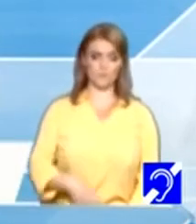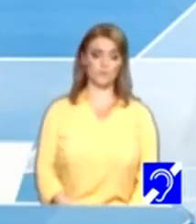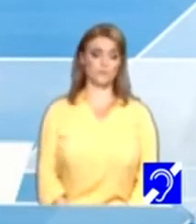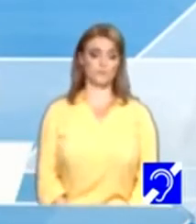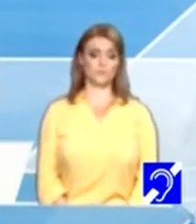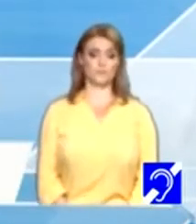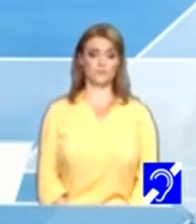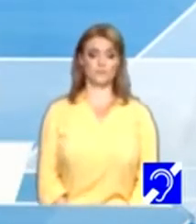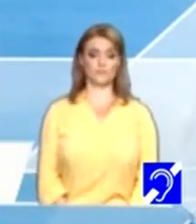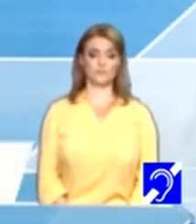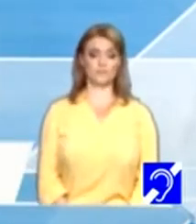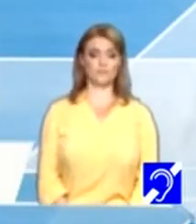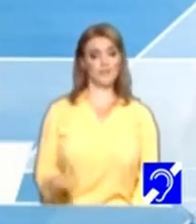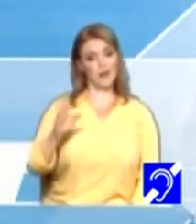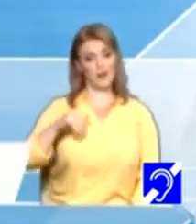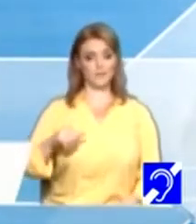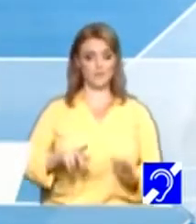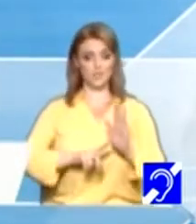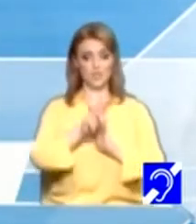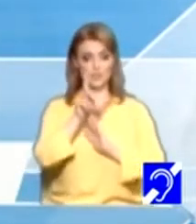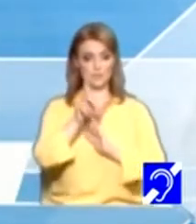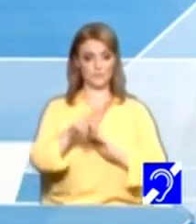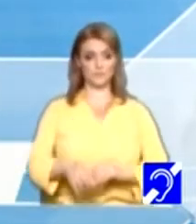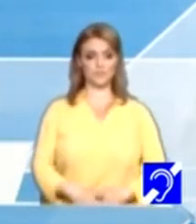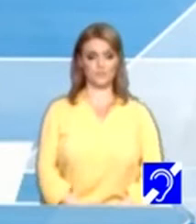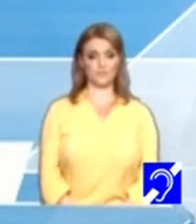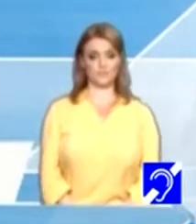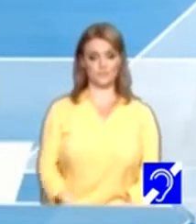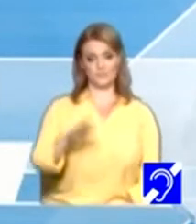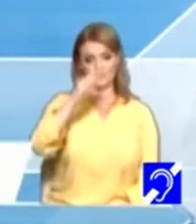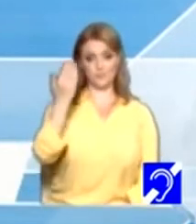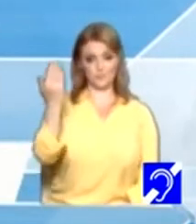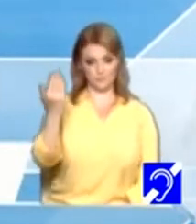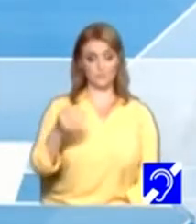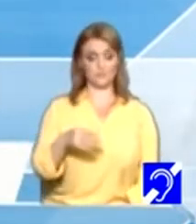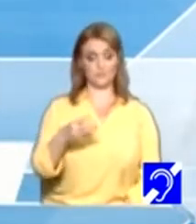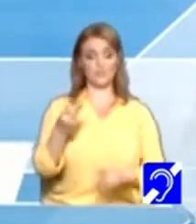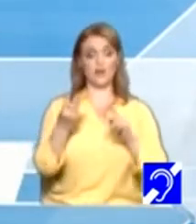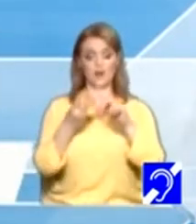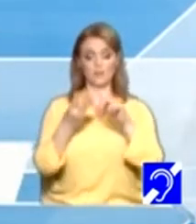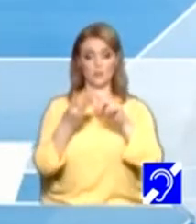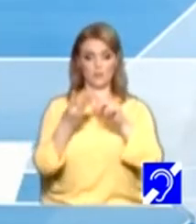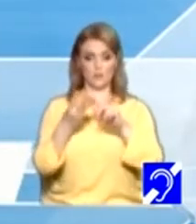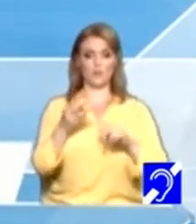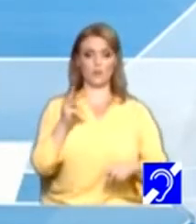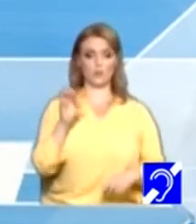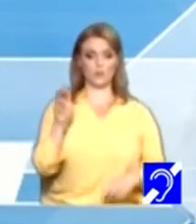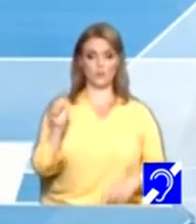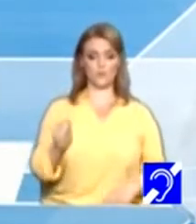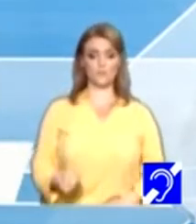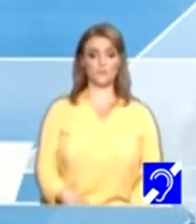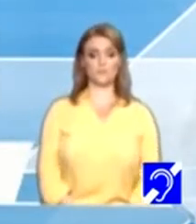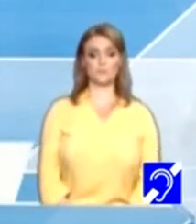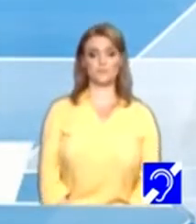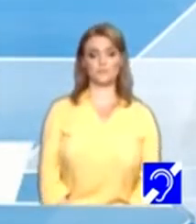platou. Haideți să începem cu domnul Cujbă, pentru că a fost deja interpelat de doamna